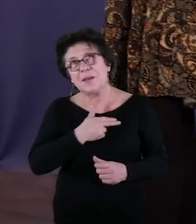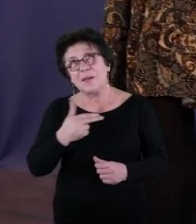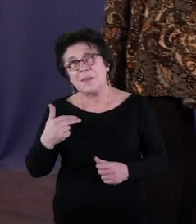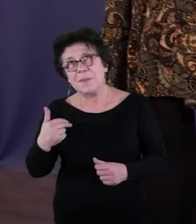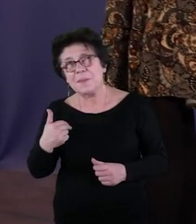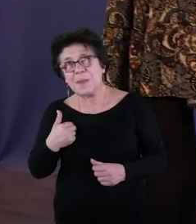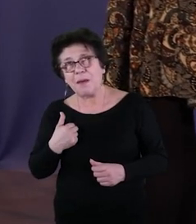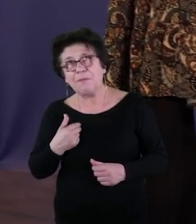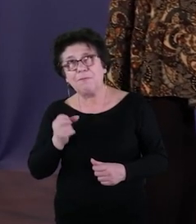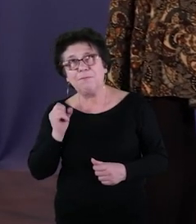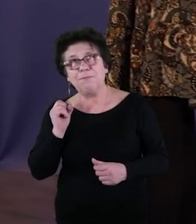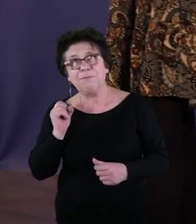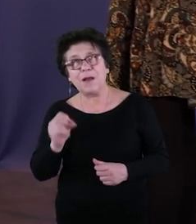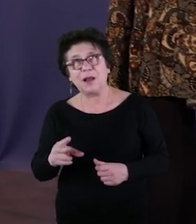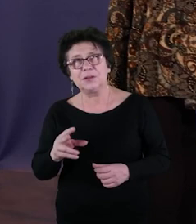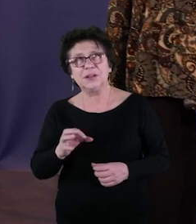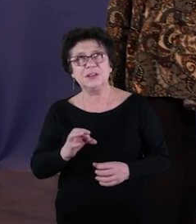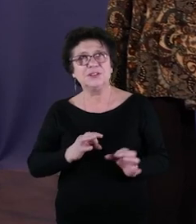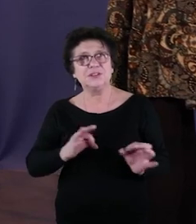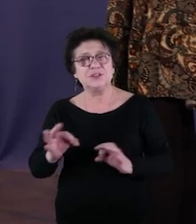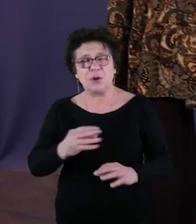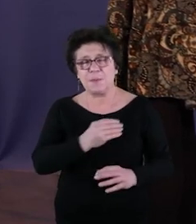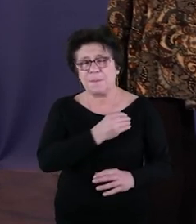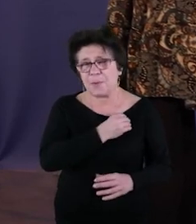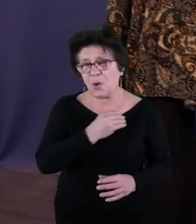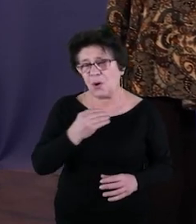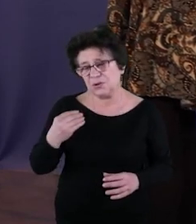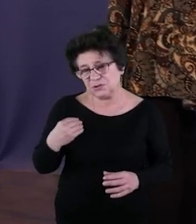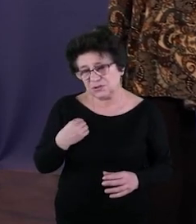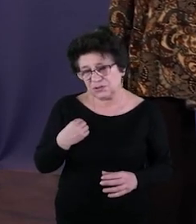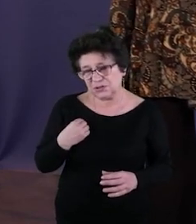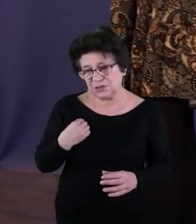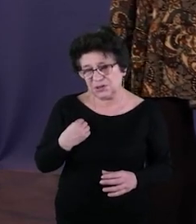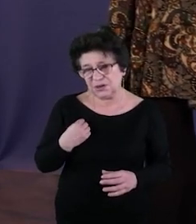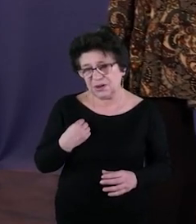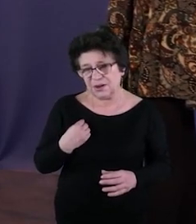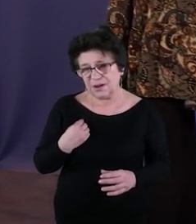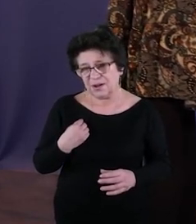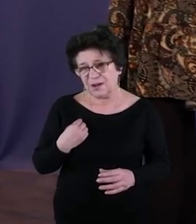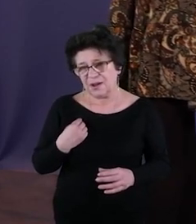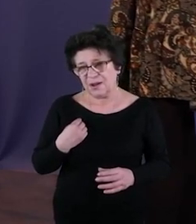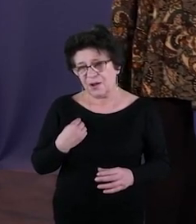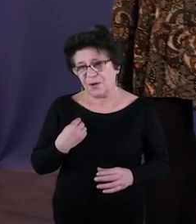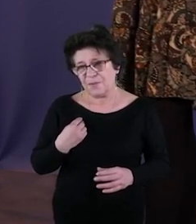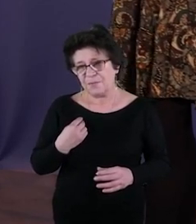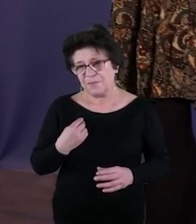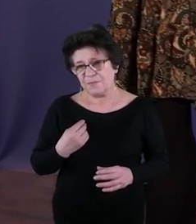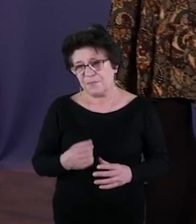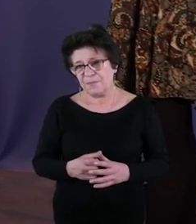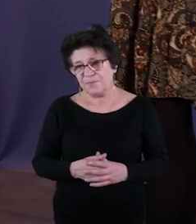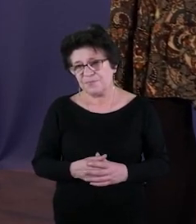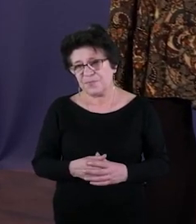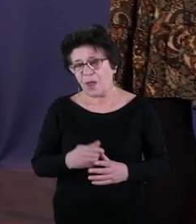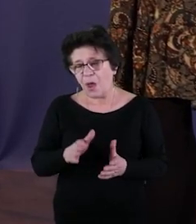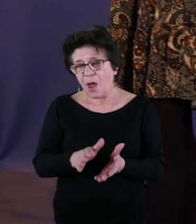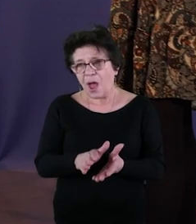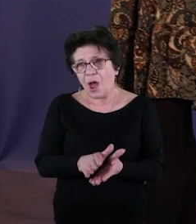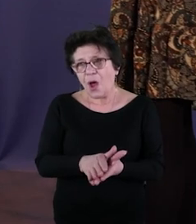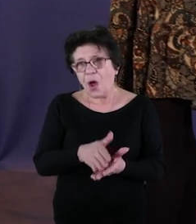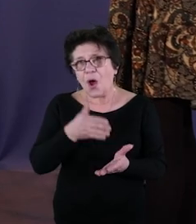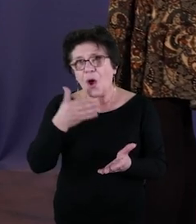wiele faktów z historii Polski z historii powszechnej ale przede wszystkim od odkryć